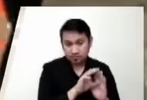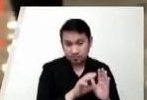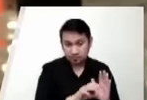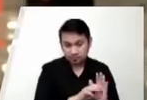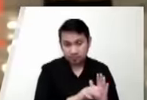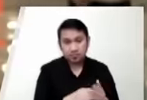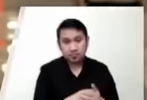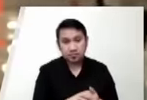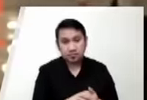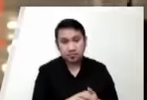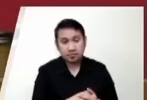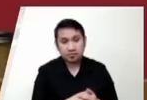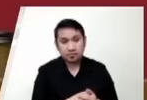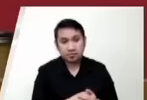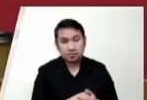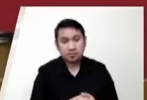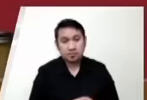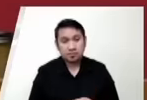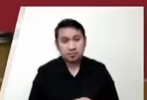of the Whole.